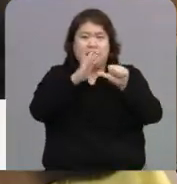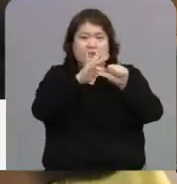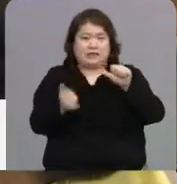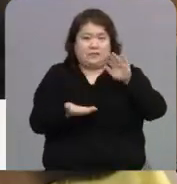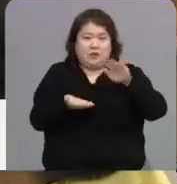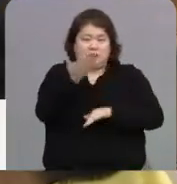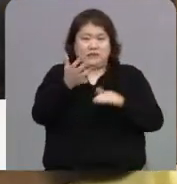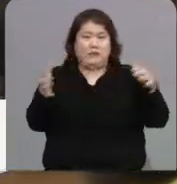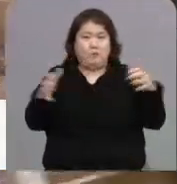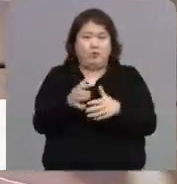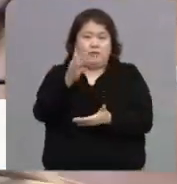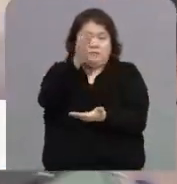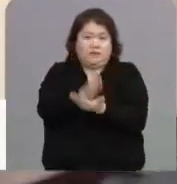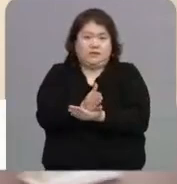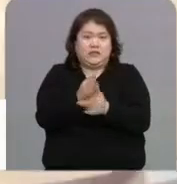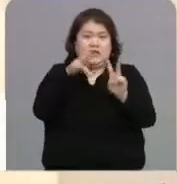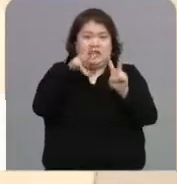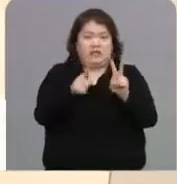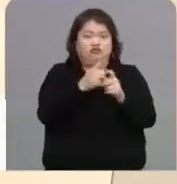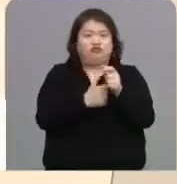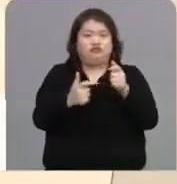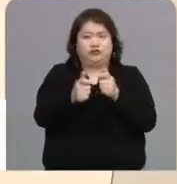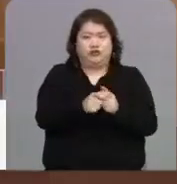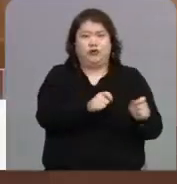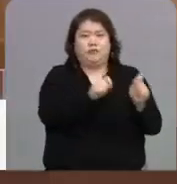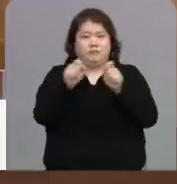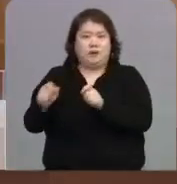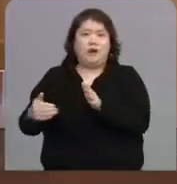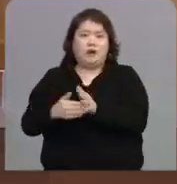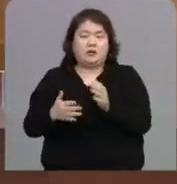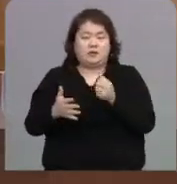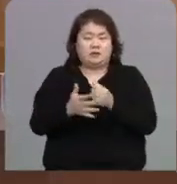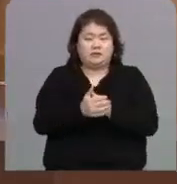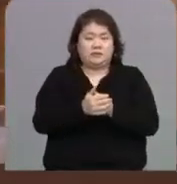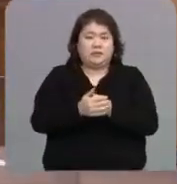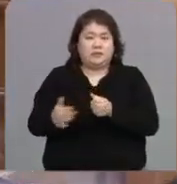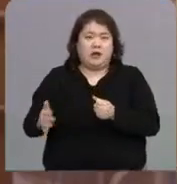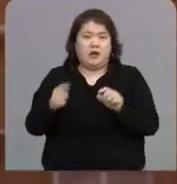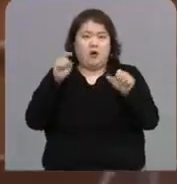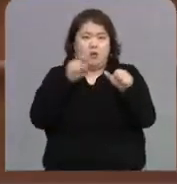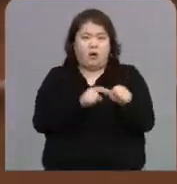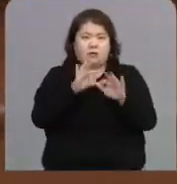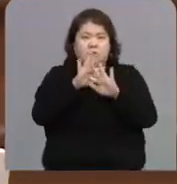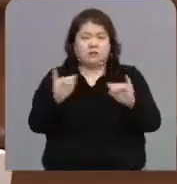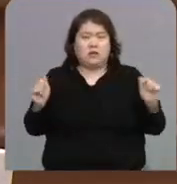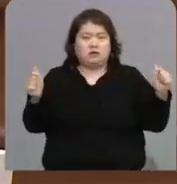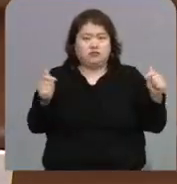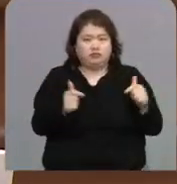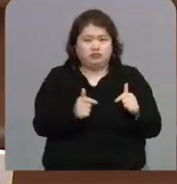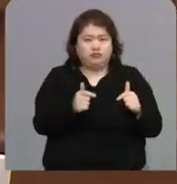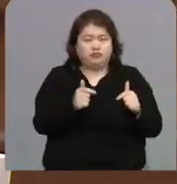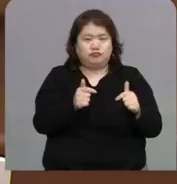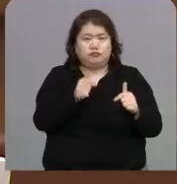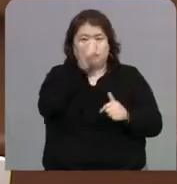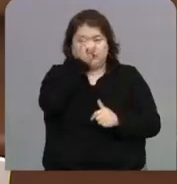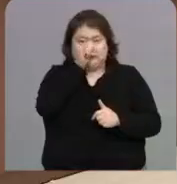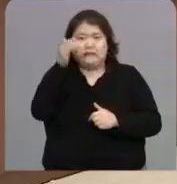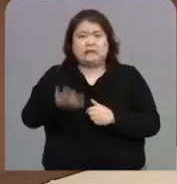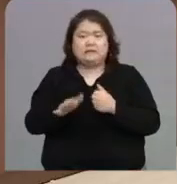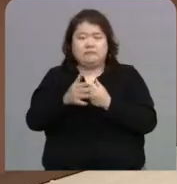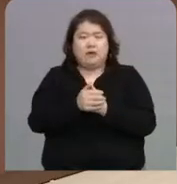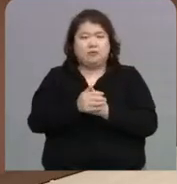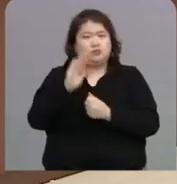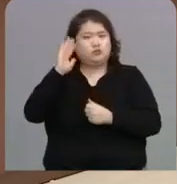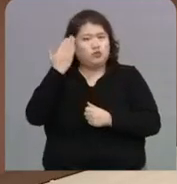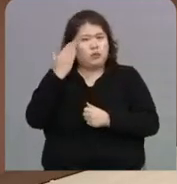사적 모임 금지 조치를 2주 더 연장하기로 했습니다. 새해 들어 확진자 수가 진정세에 접어들긴 했지만 최근 IM